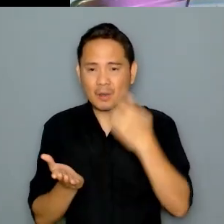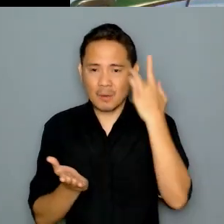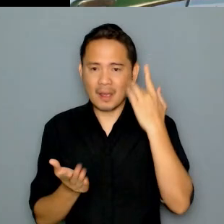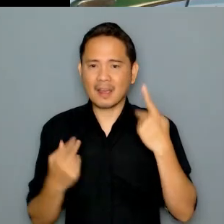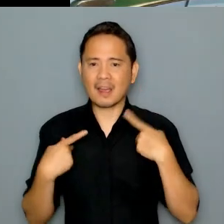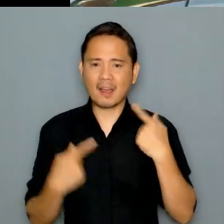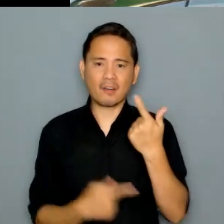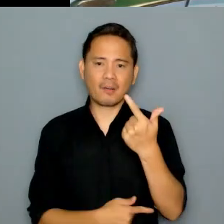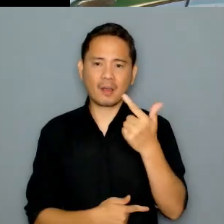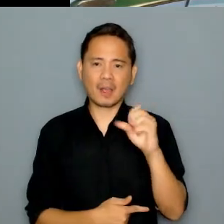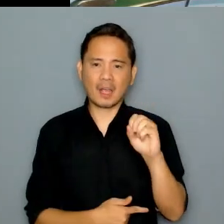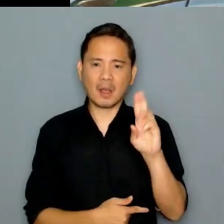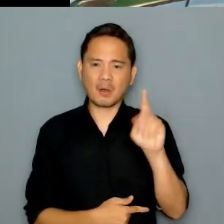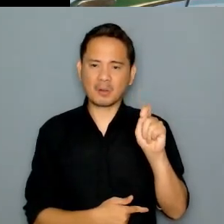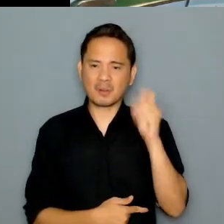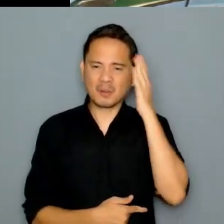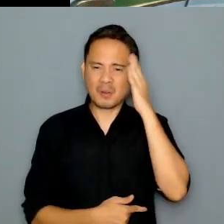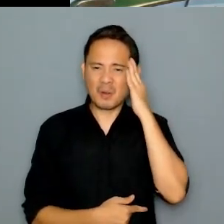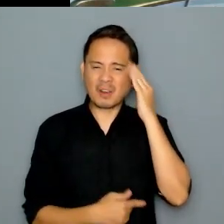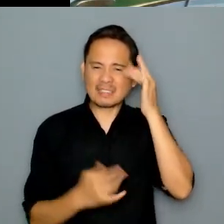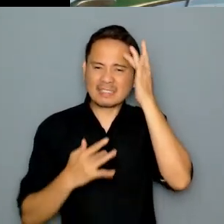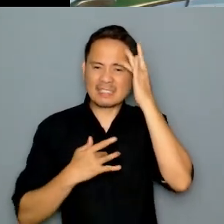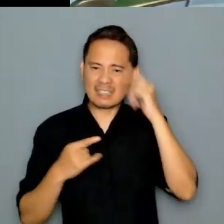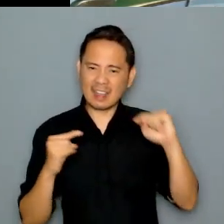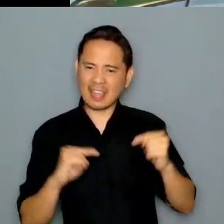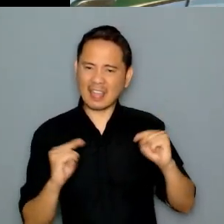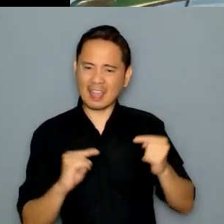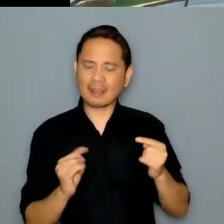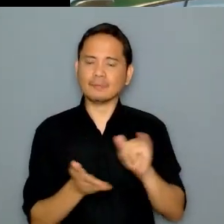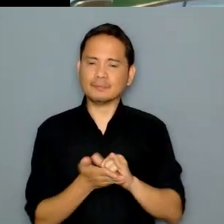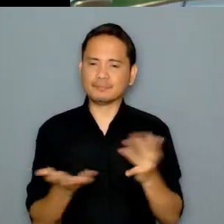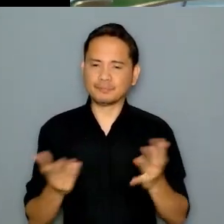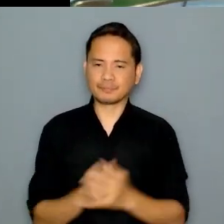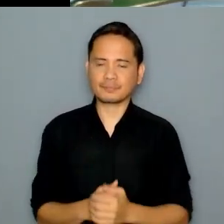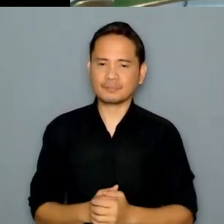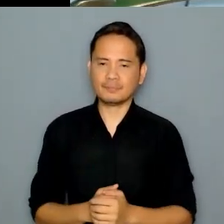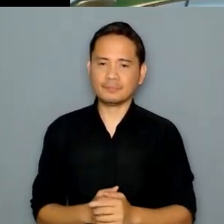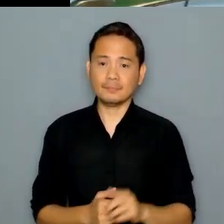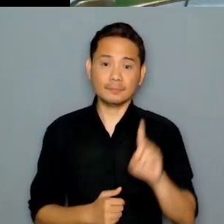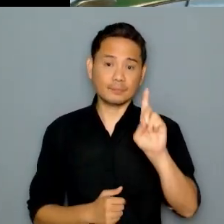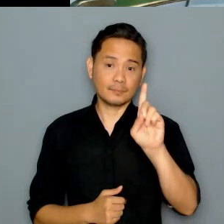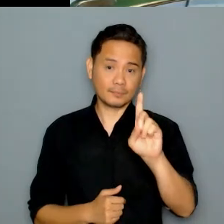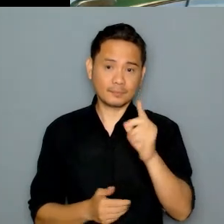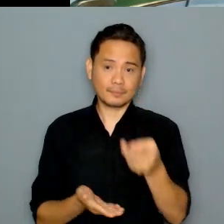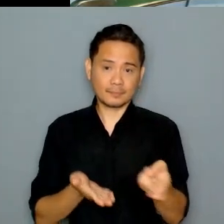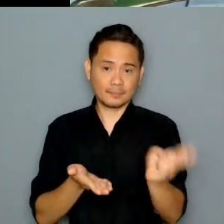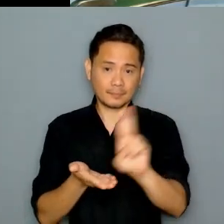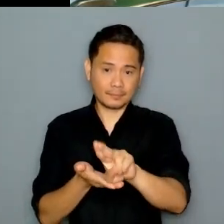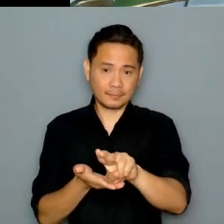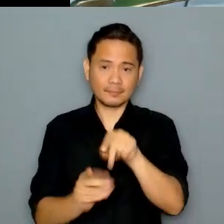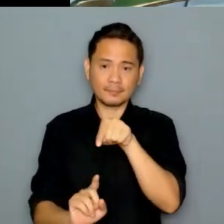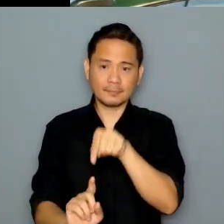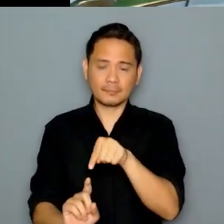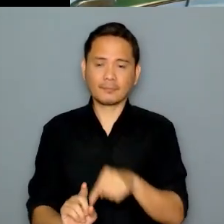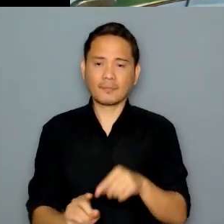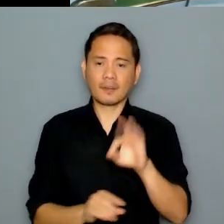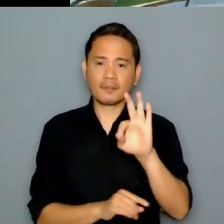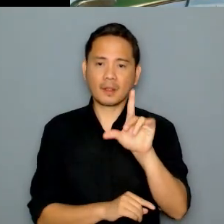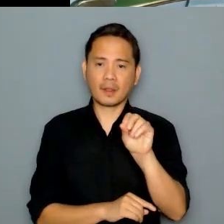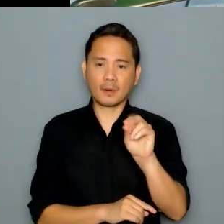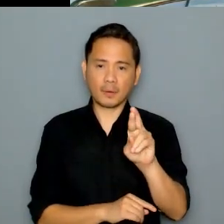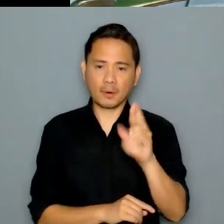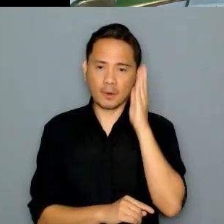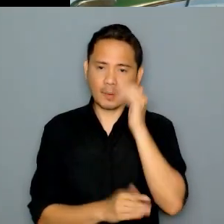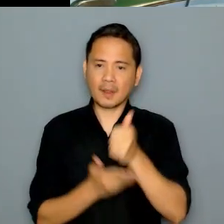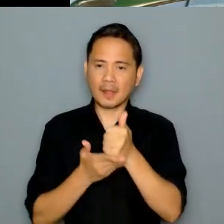ganon. So ito naman, lagyan natin ng 1 tablespoon ng flour. Yan po ang magpapalapot